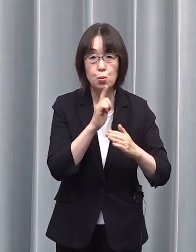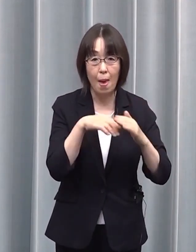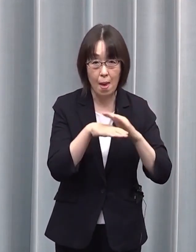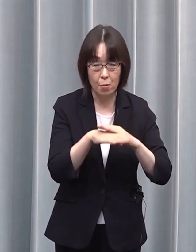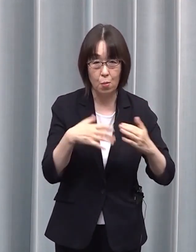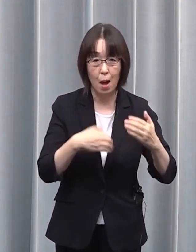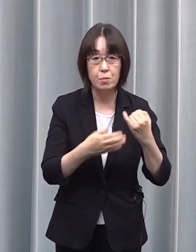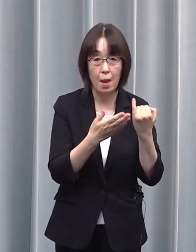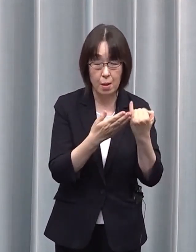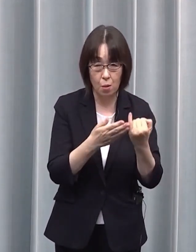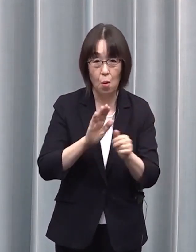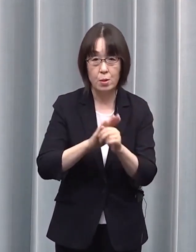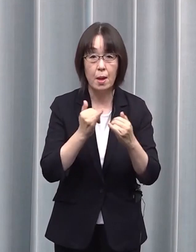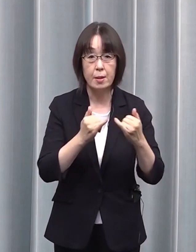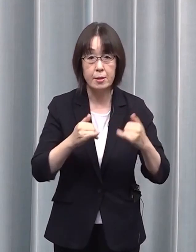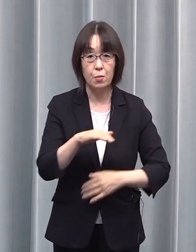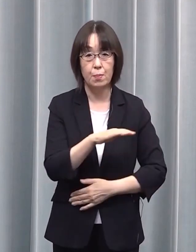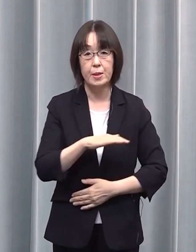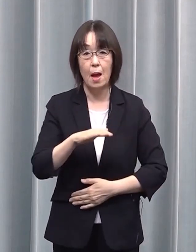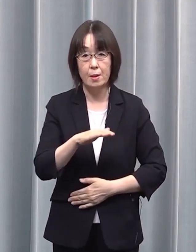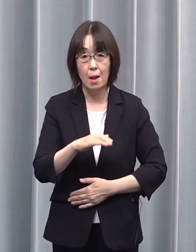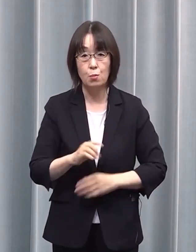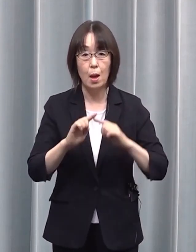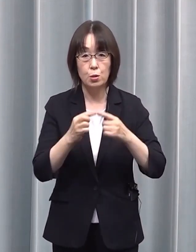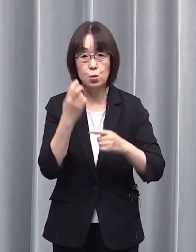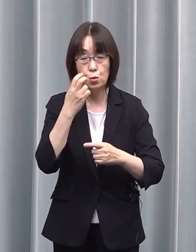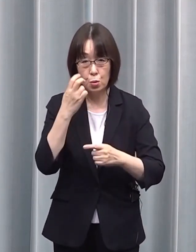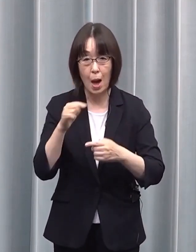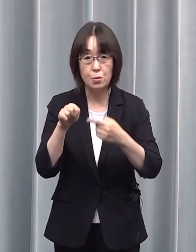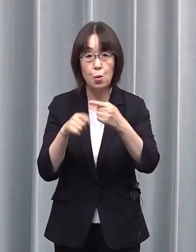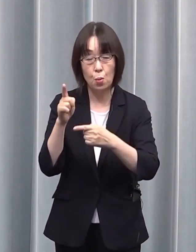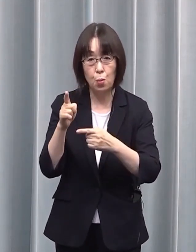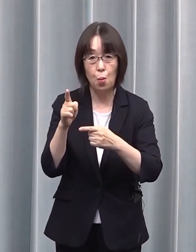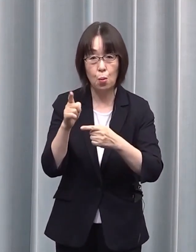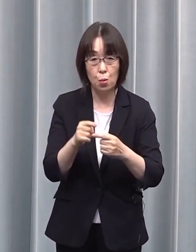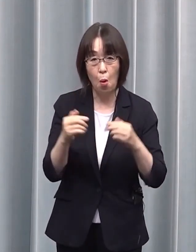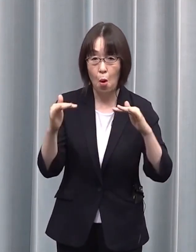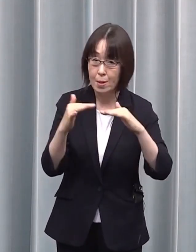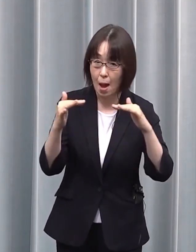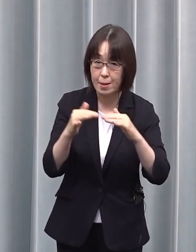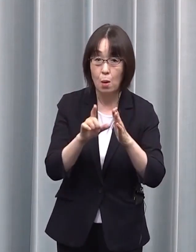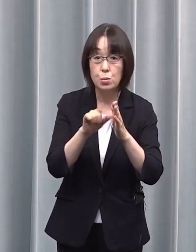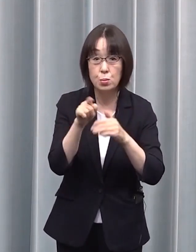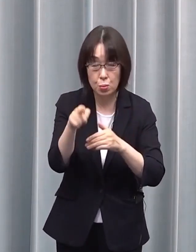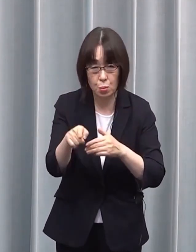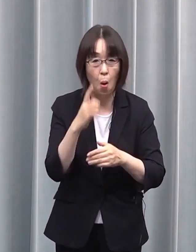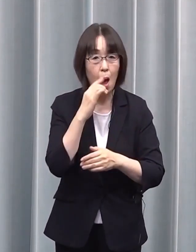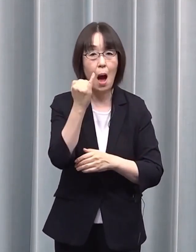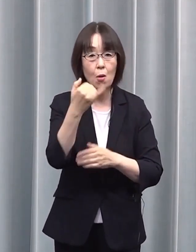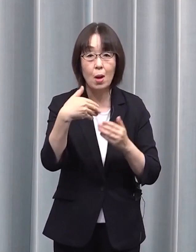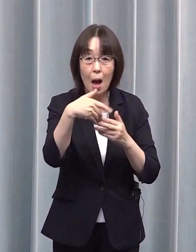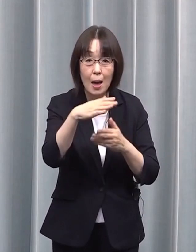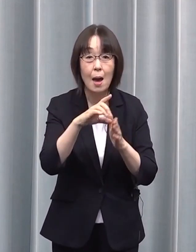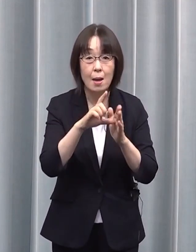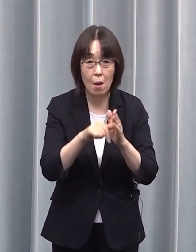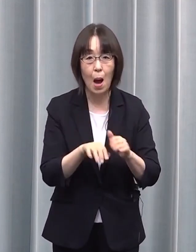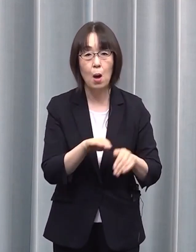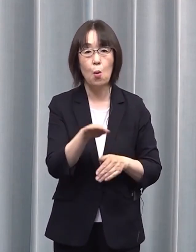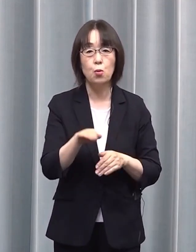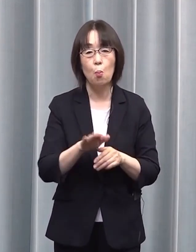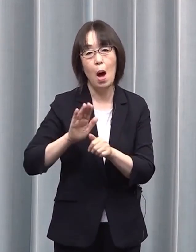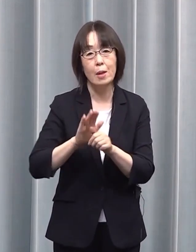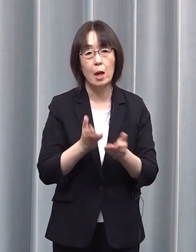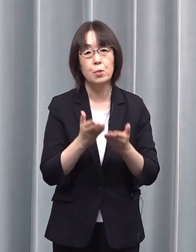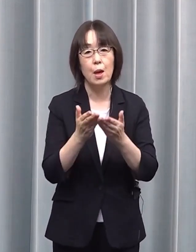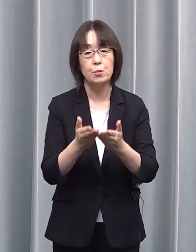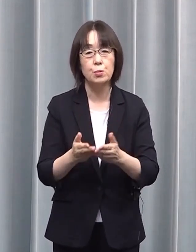が、入管庁と対面をしていると、親さえ帰れば、母親さえ帰れば子供は助けてあげるよということを再三言われ